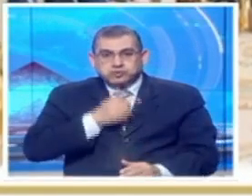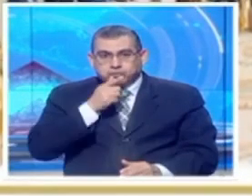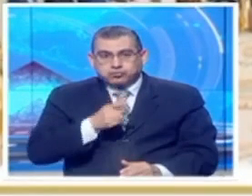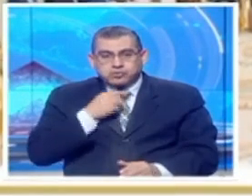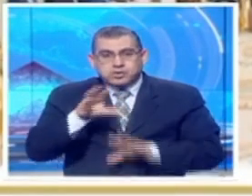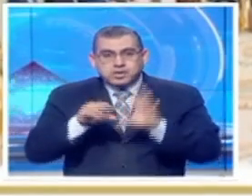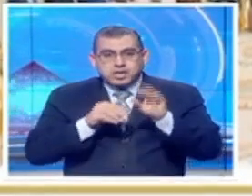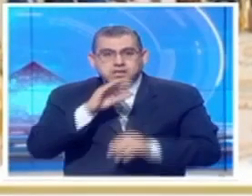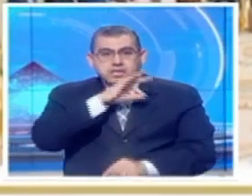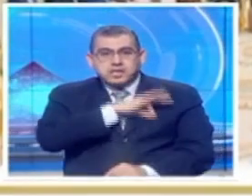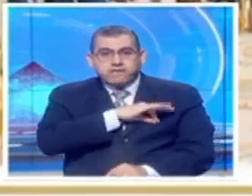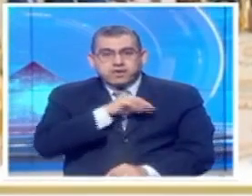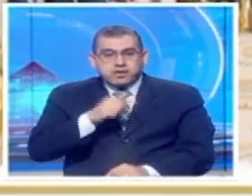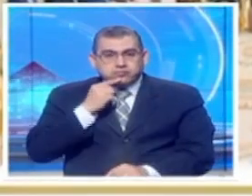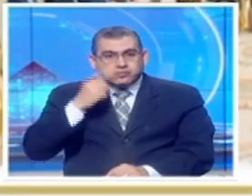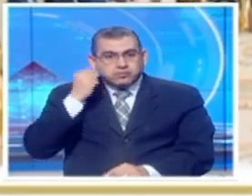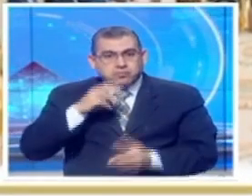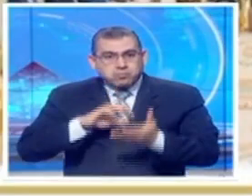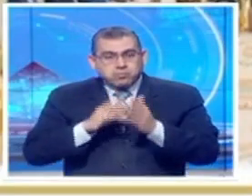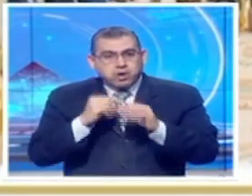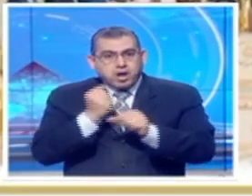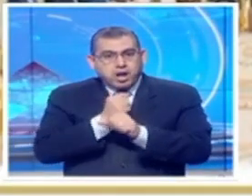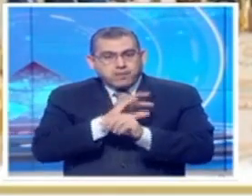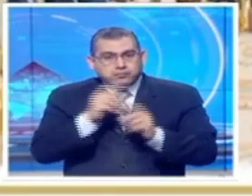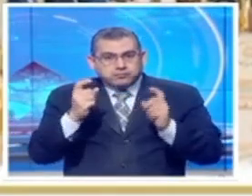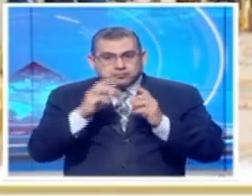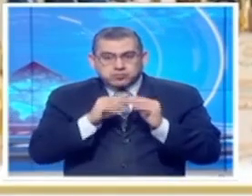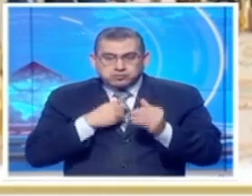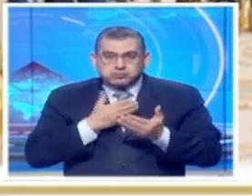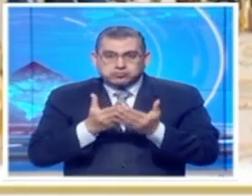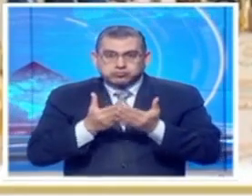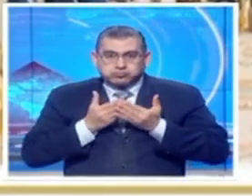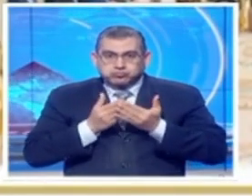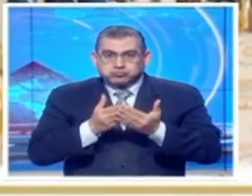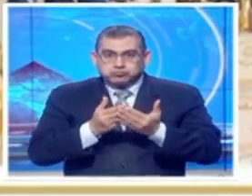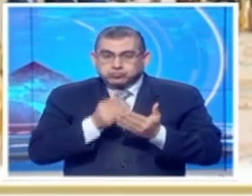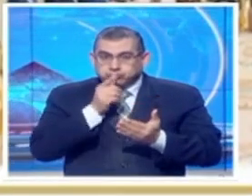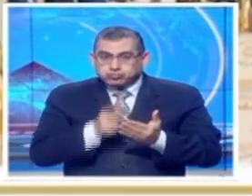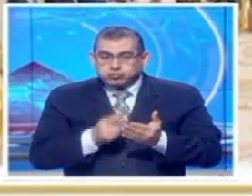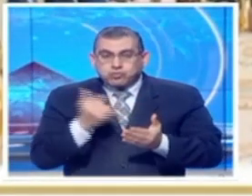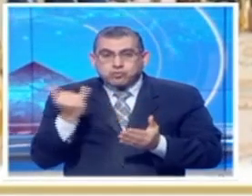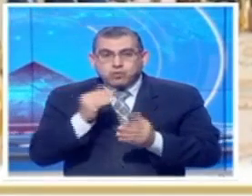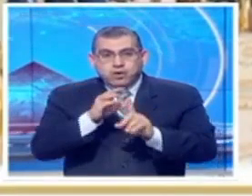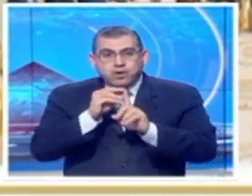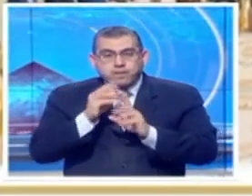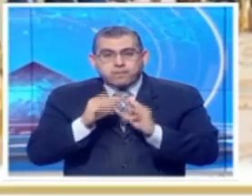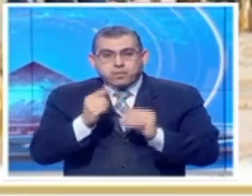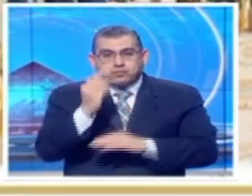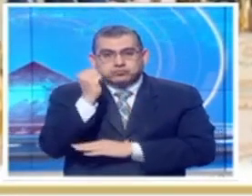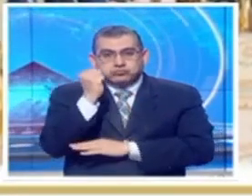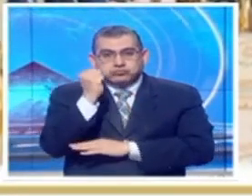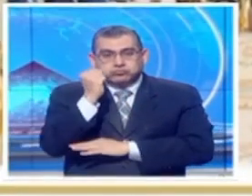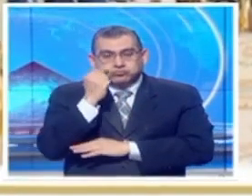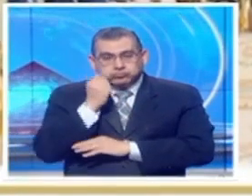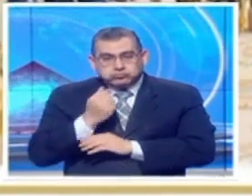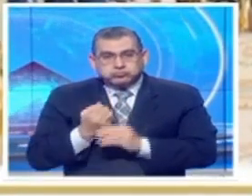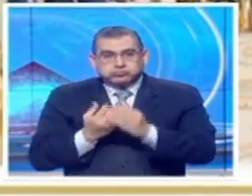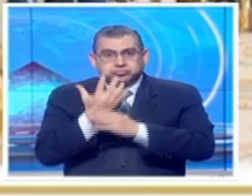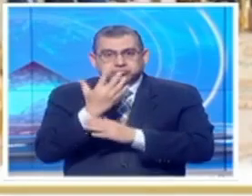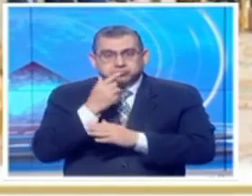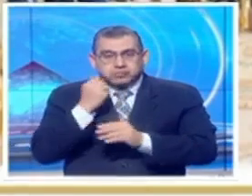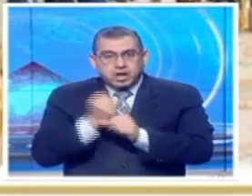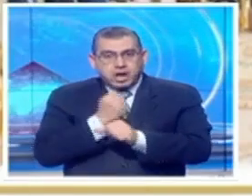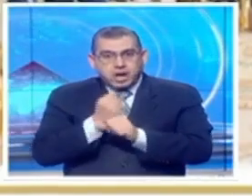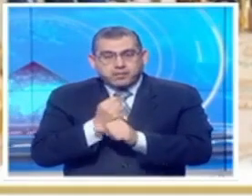والاستفادة من الكفاءات المصرية في مختلف المجالات، خاصة في ضوء الدور المصري البارز في تعزيز آليات